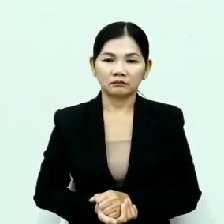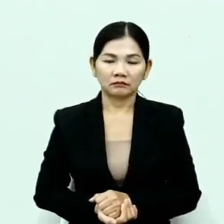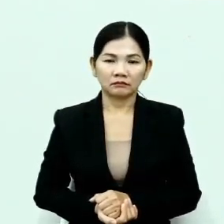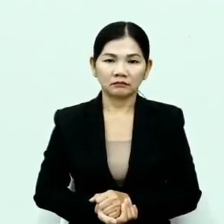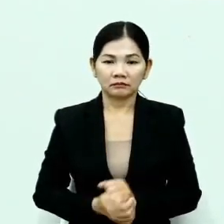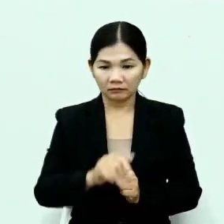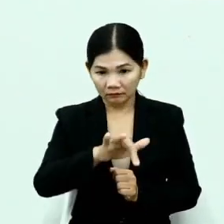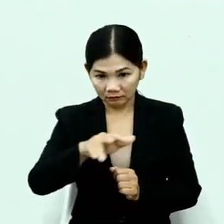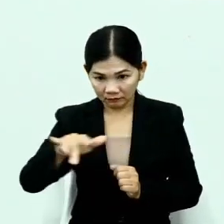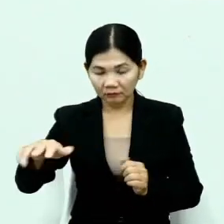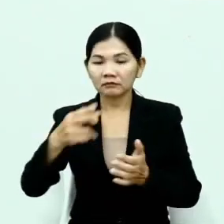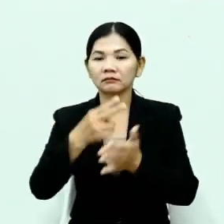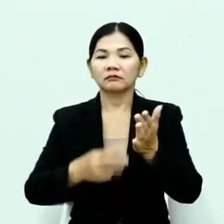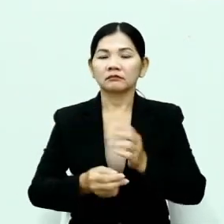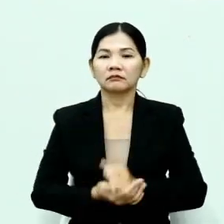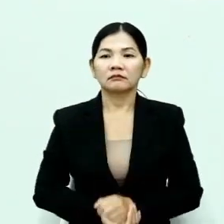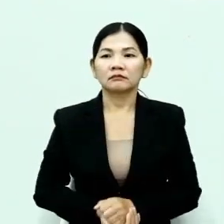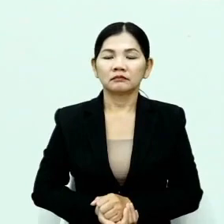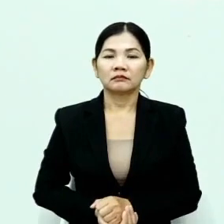បេះមានអក្សរអ្វីខ្លះ